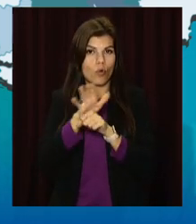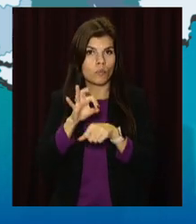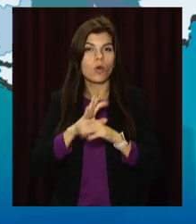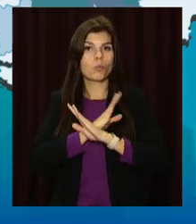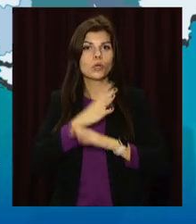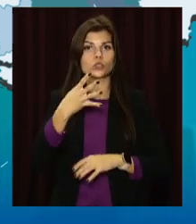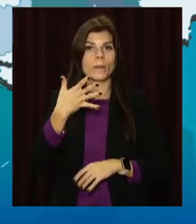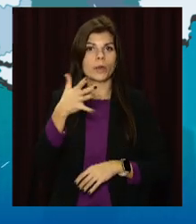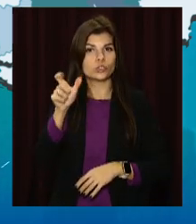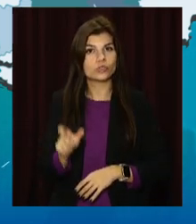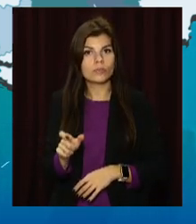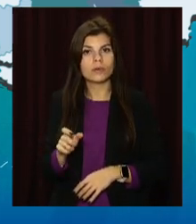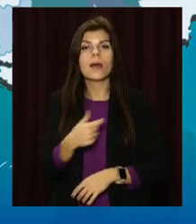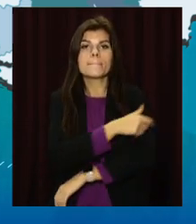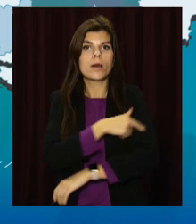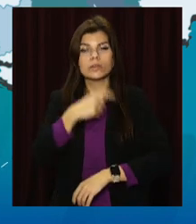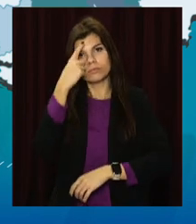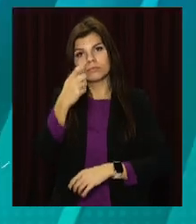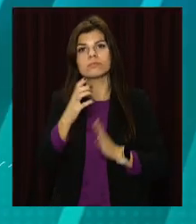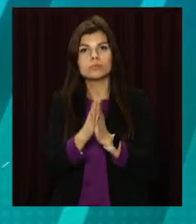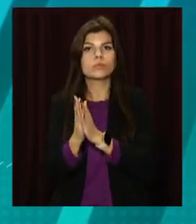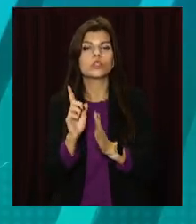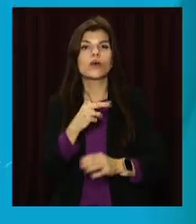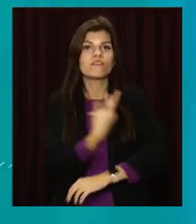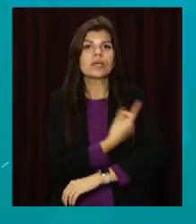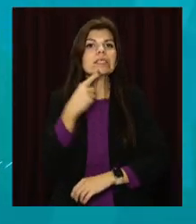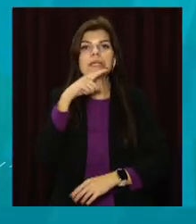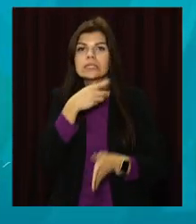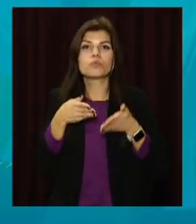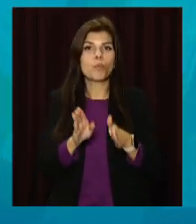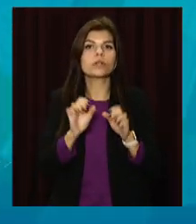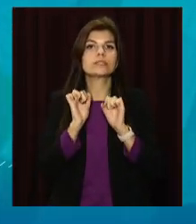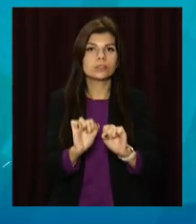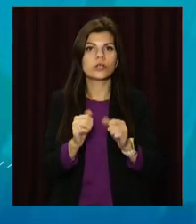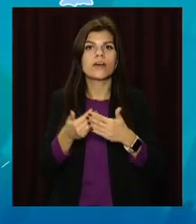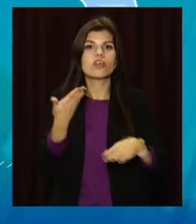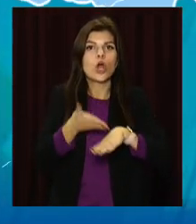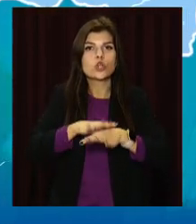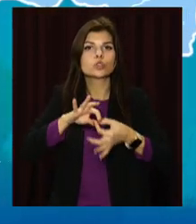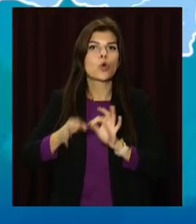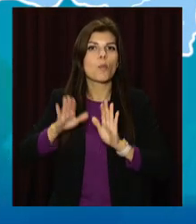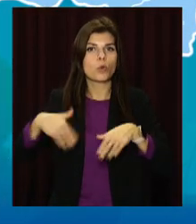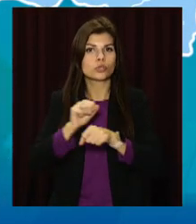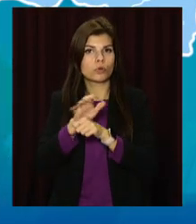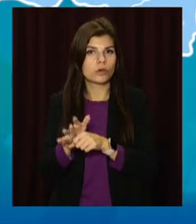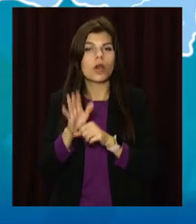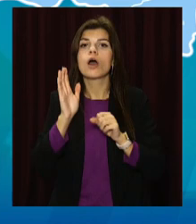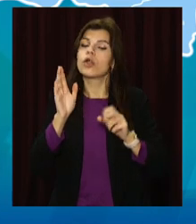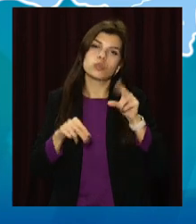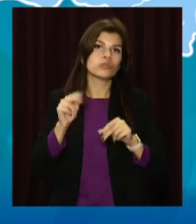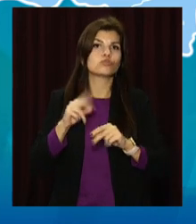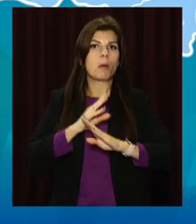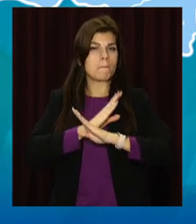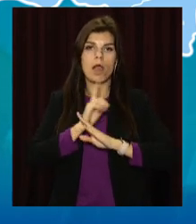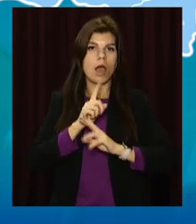Померли 45 людей. Медики наголошують, вакцинація – єдиний спосіб захиститися від тяжких ускладнень, ба навіть смерті.